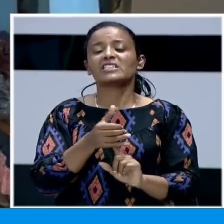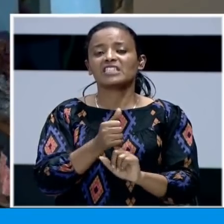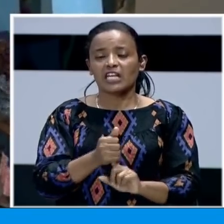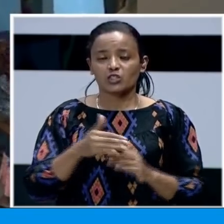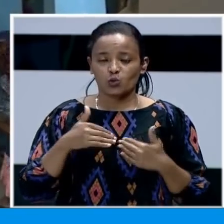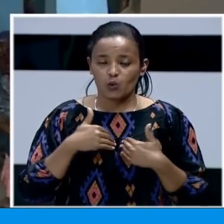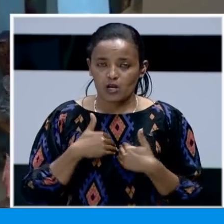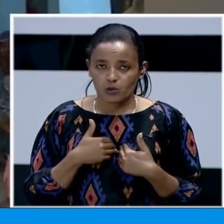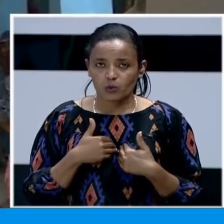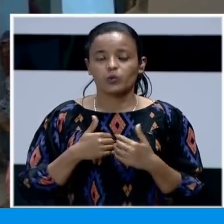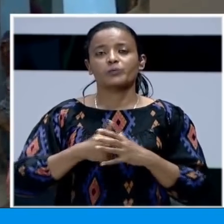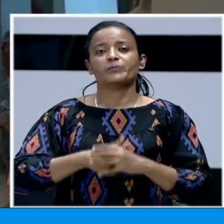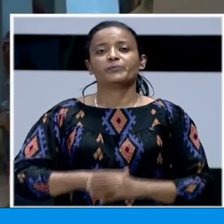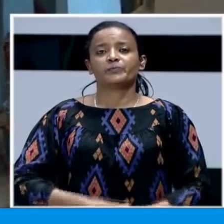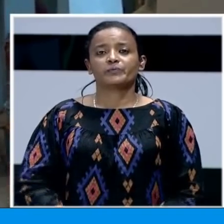مالو.